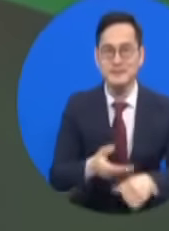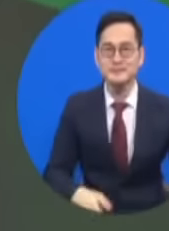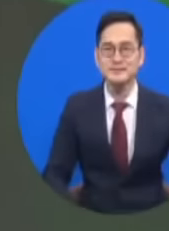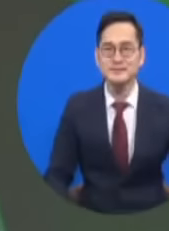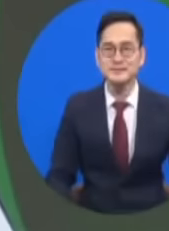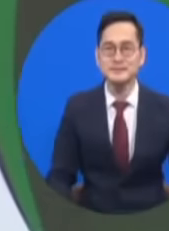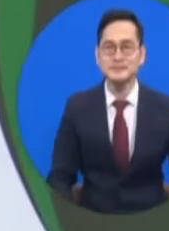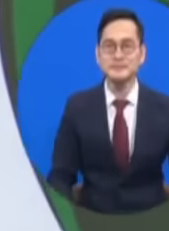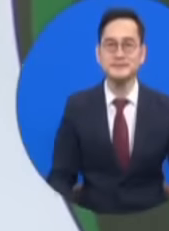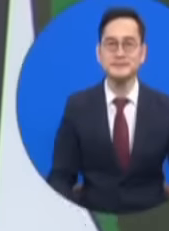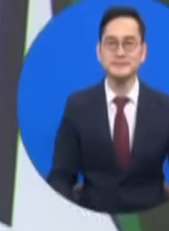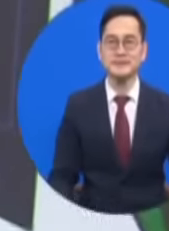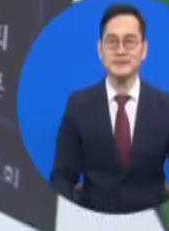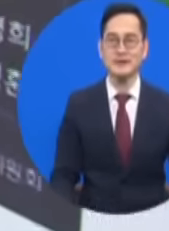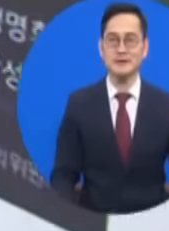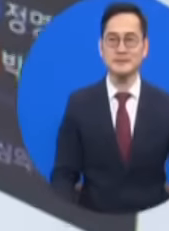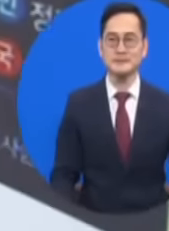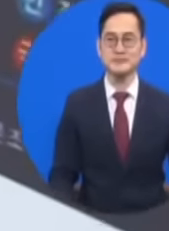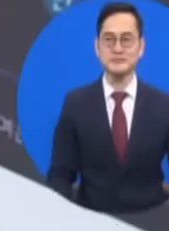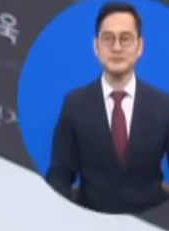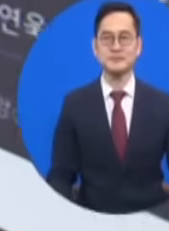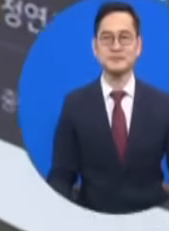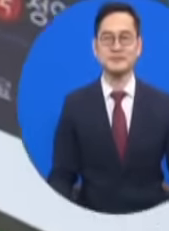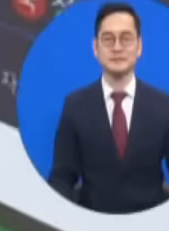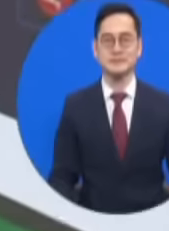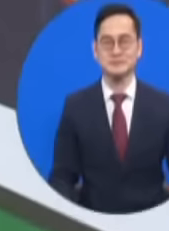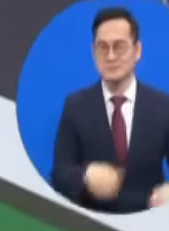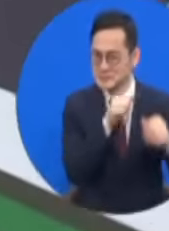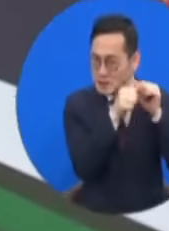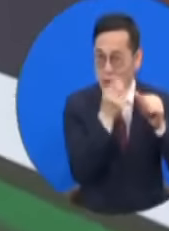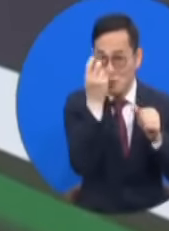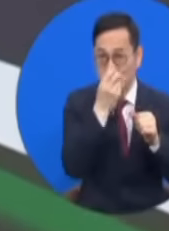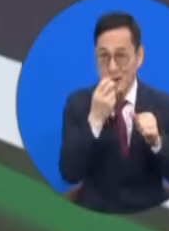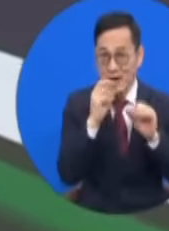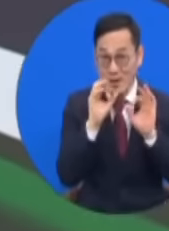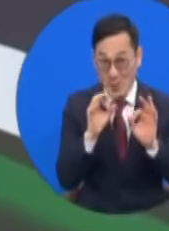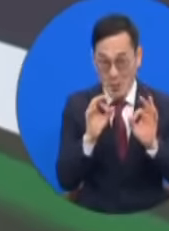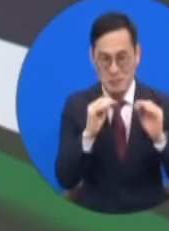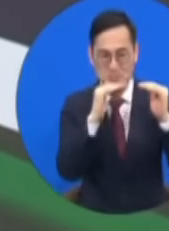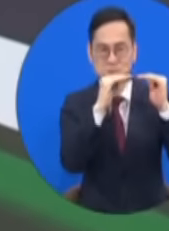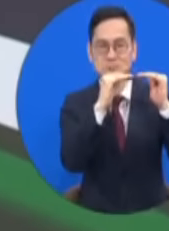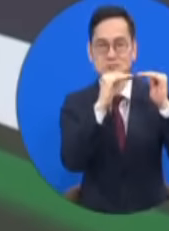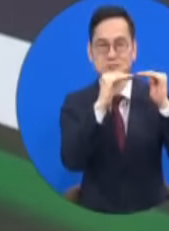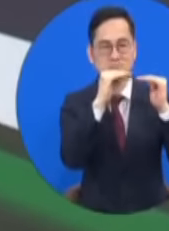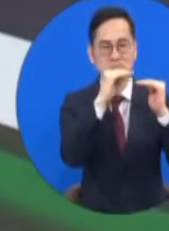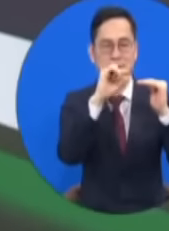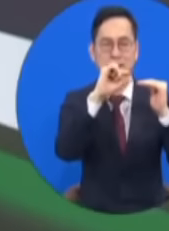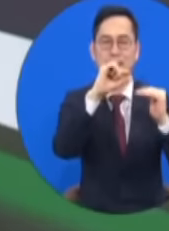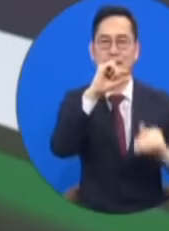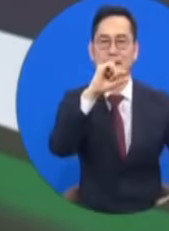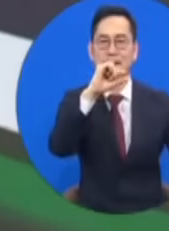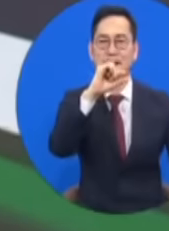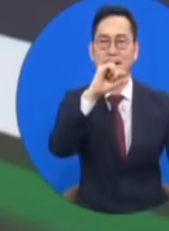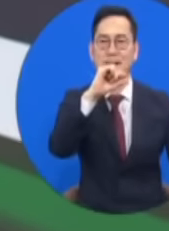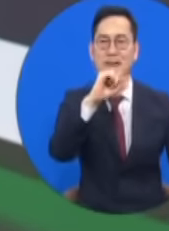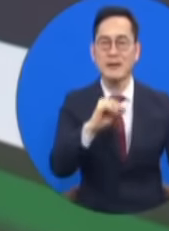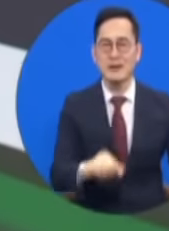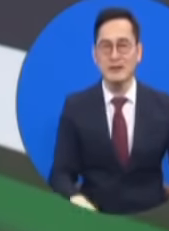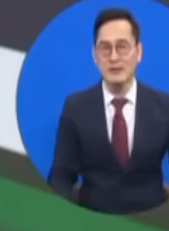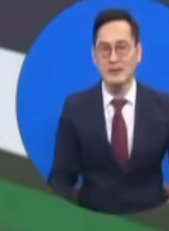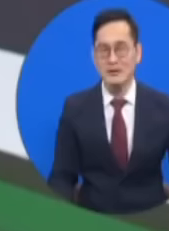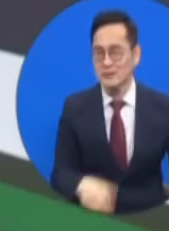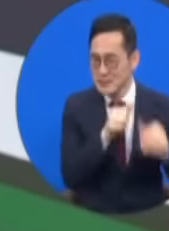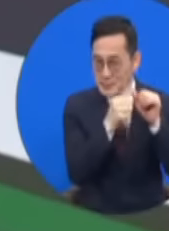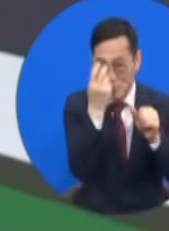이 초박빙 지역구는요, 여론조사에서 오차범위 내의 접전 횟수가 3차례, 4차례, 5차례 이상 나온